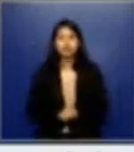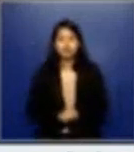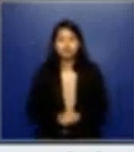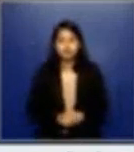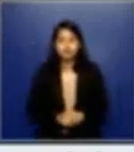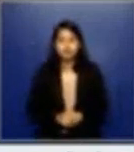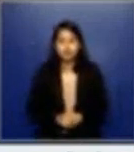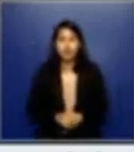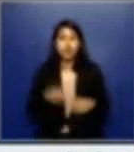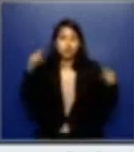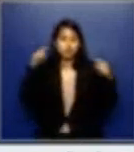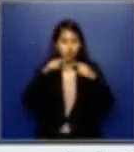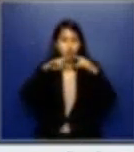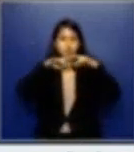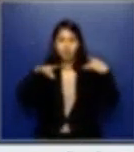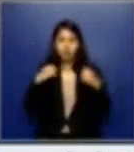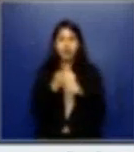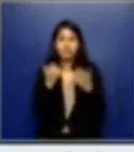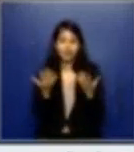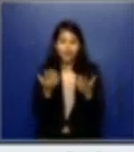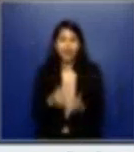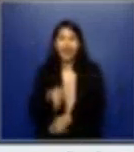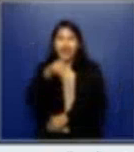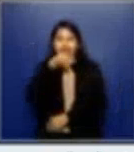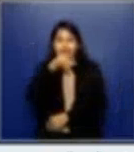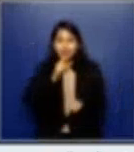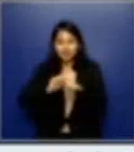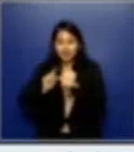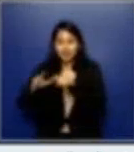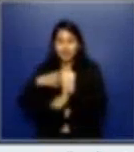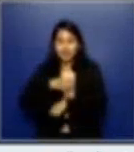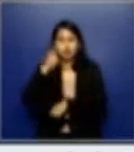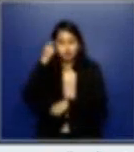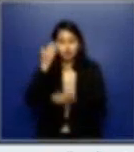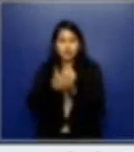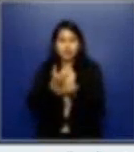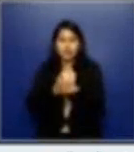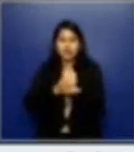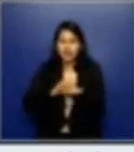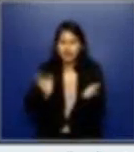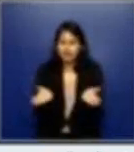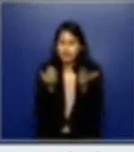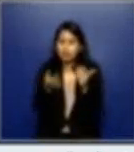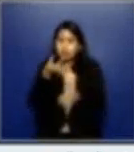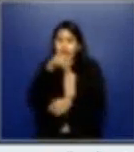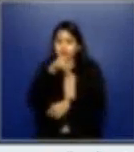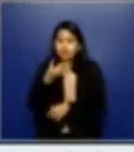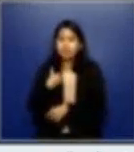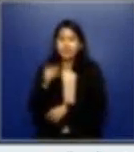ดนี่ตรงไม่ตรงนี่หนึ่งหลายอาชีพเขาก็อยากรู้ว่าเราจัดงบประมาณไปสนับสนุนอาชีพเขาอย่